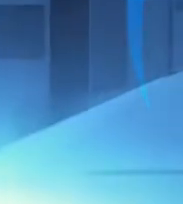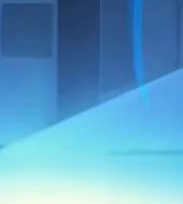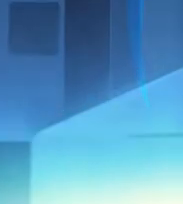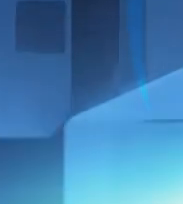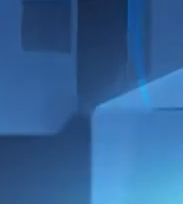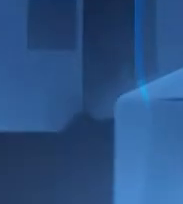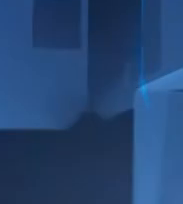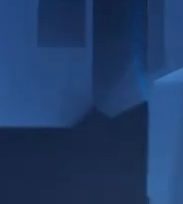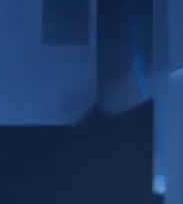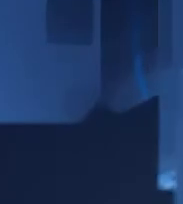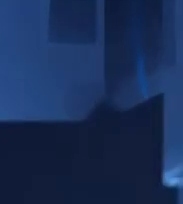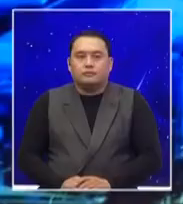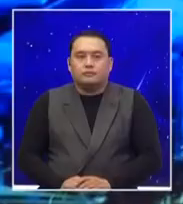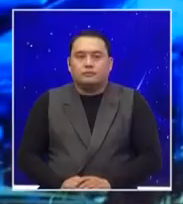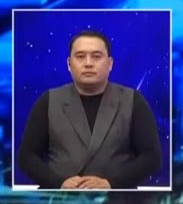ЖТСУ, Коксузский район.